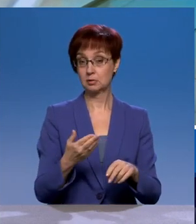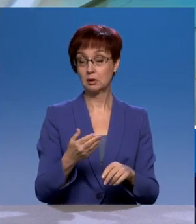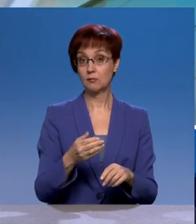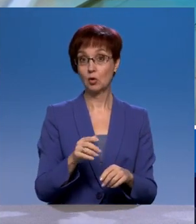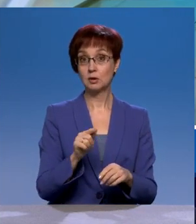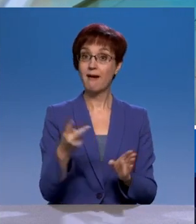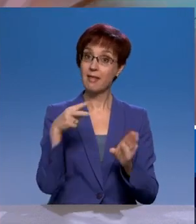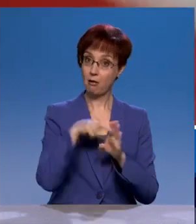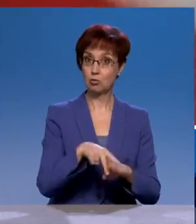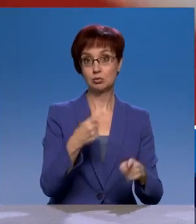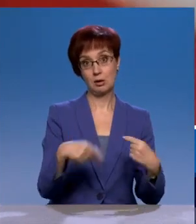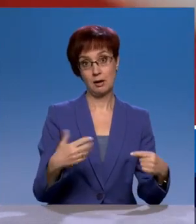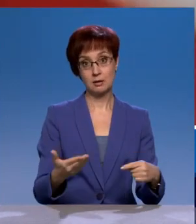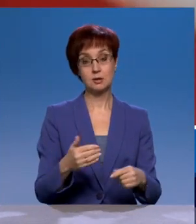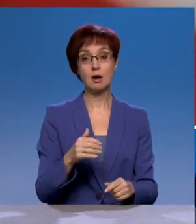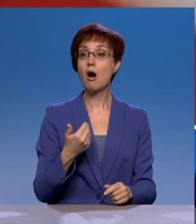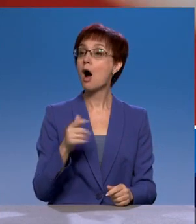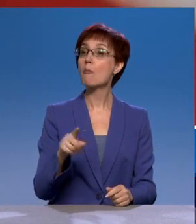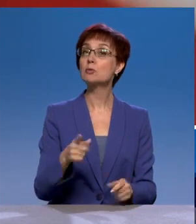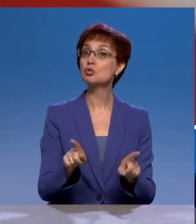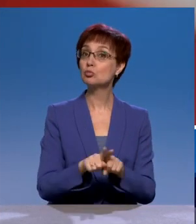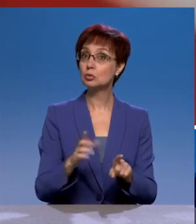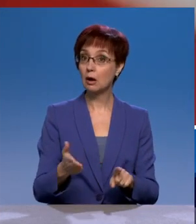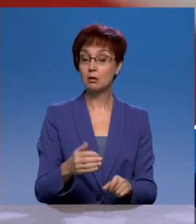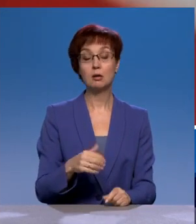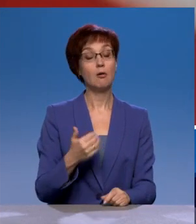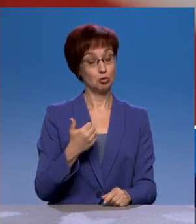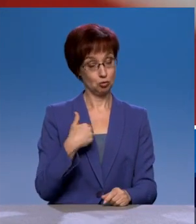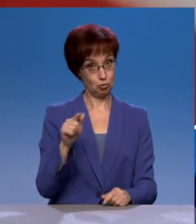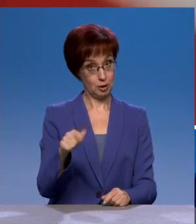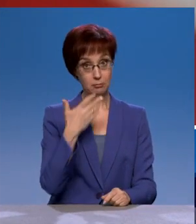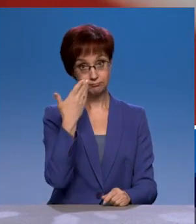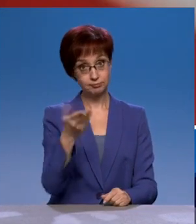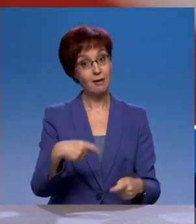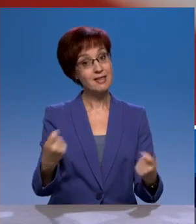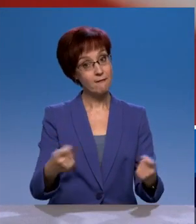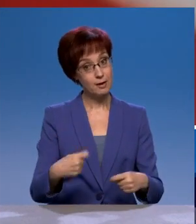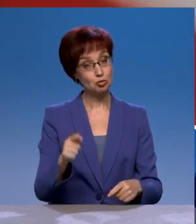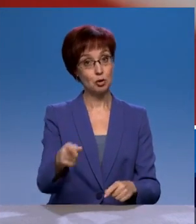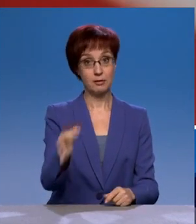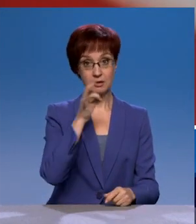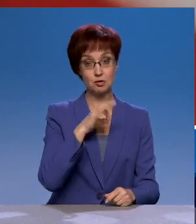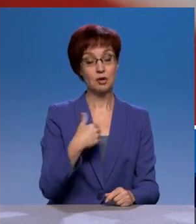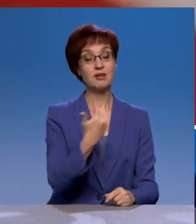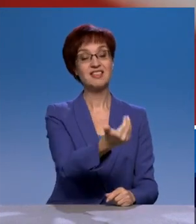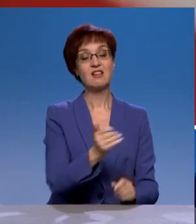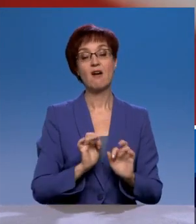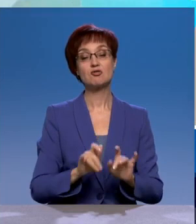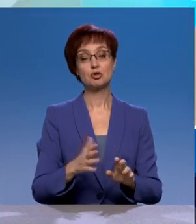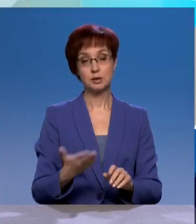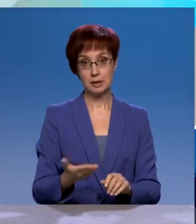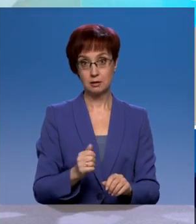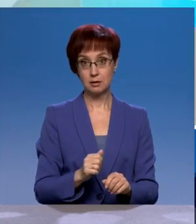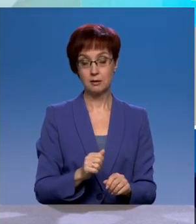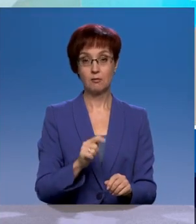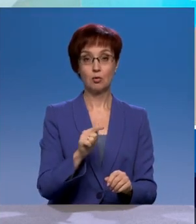Идешь к заведующей, а заведующая – это не ваше дело. Диспансеризацию проходишь, ходишь – гипертоник, давление